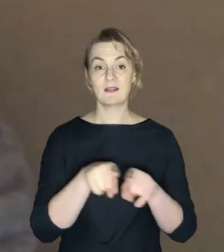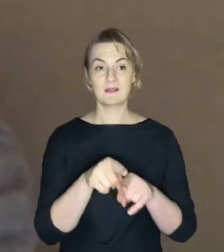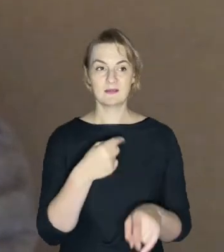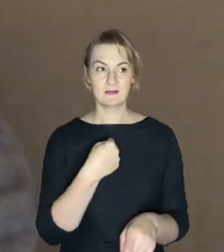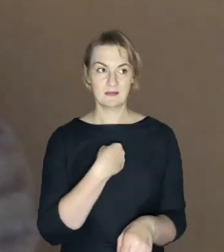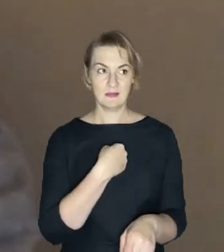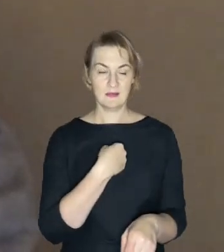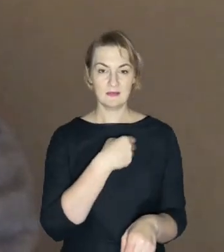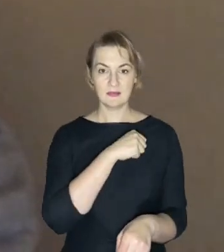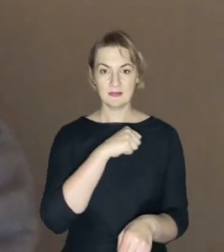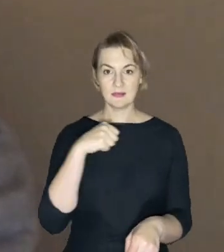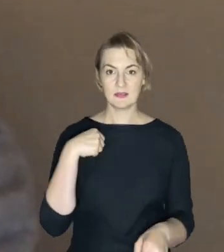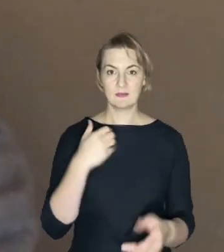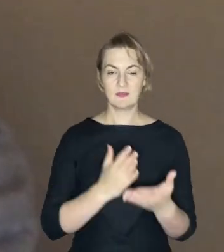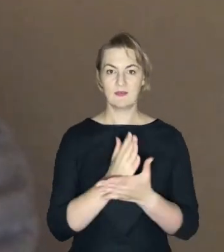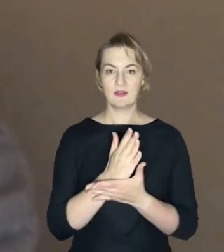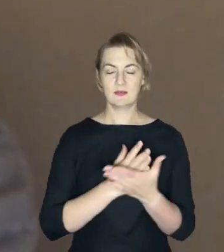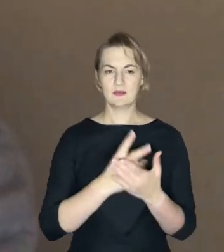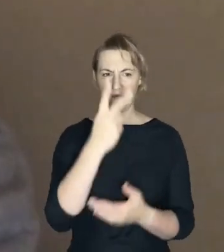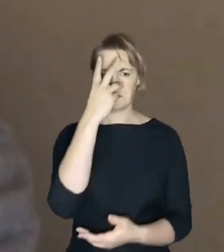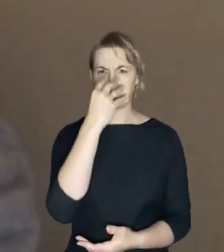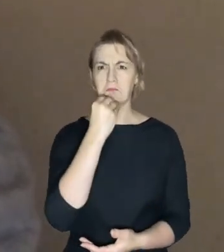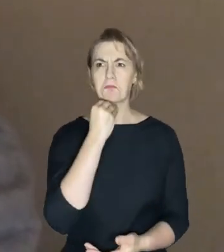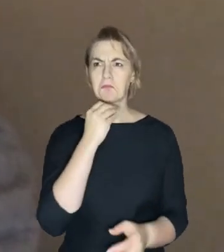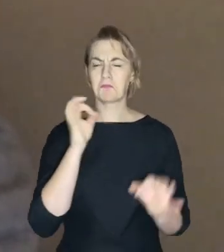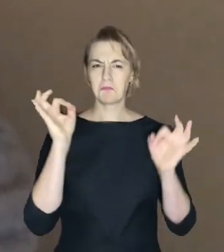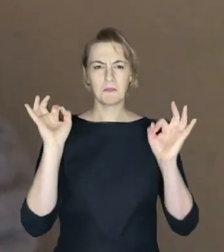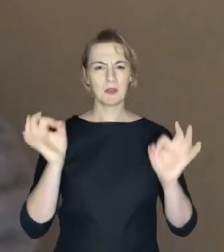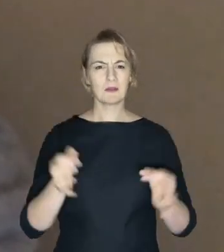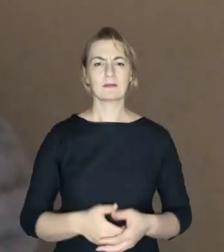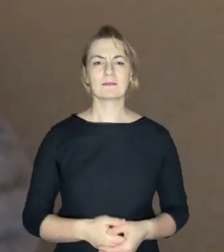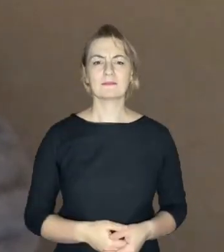momencie zaczyna wierzyć w ten wizerunek.